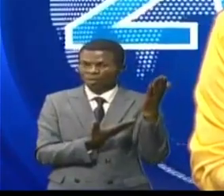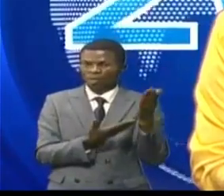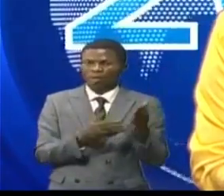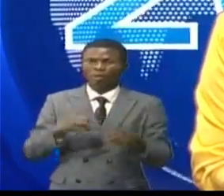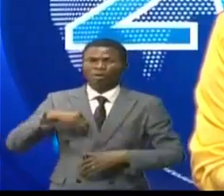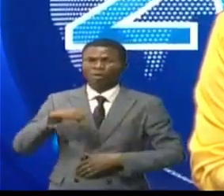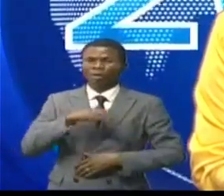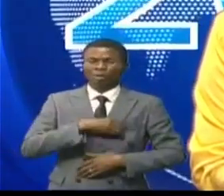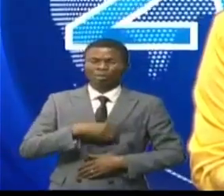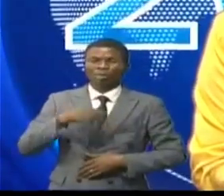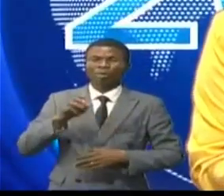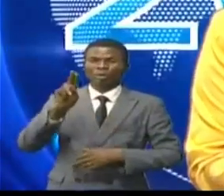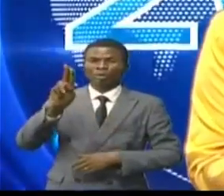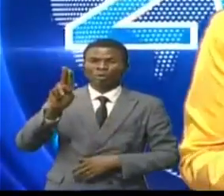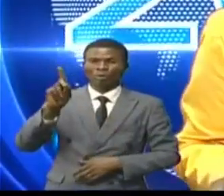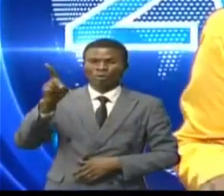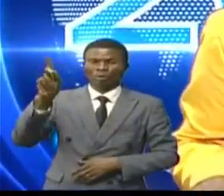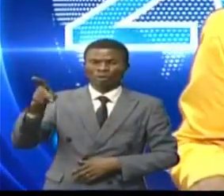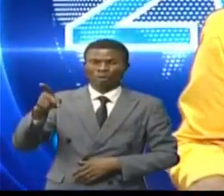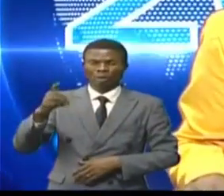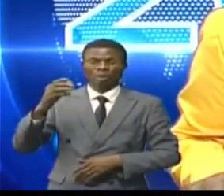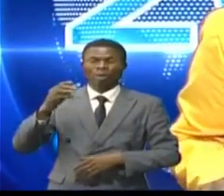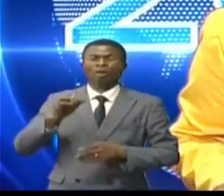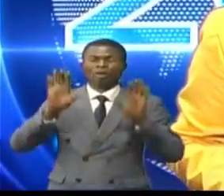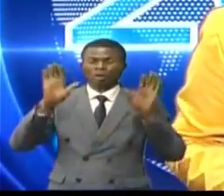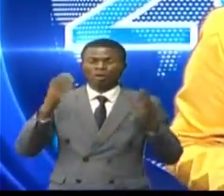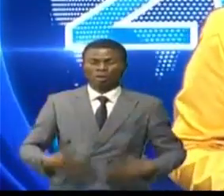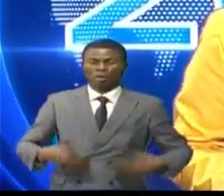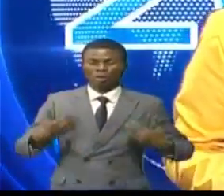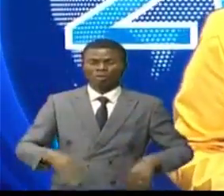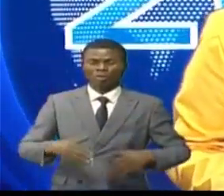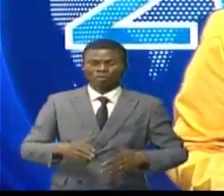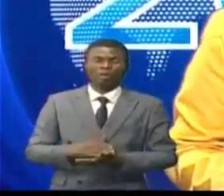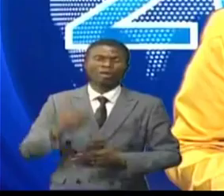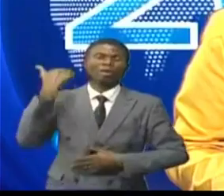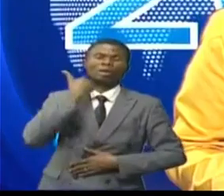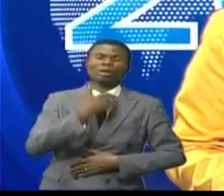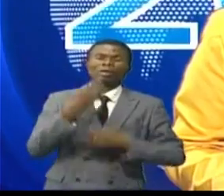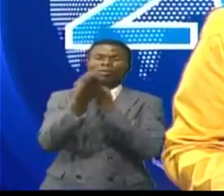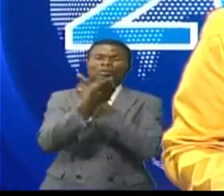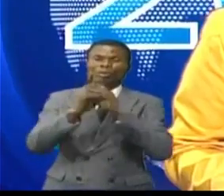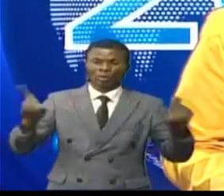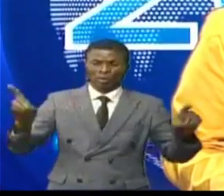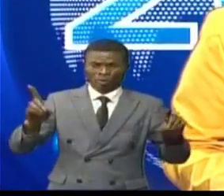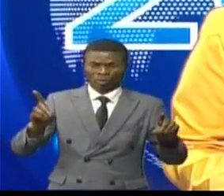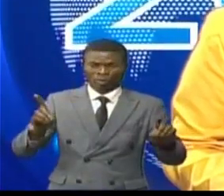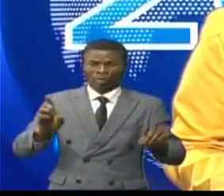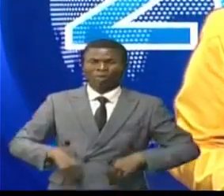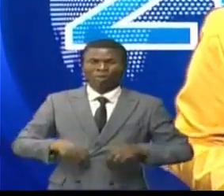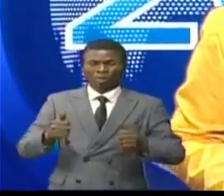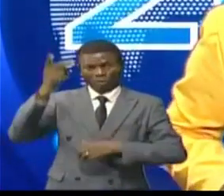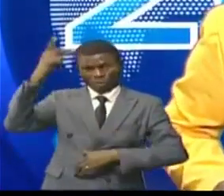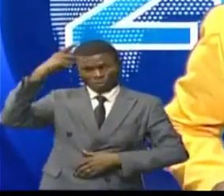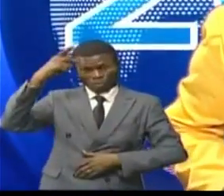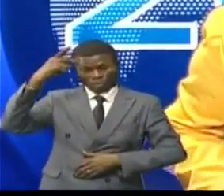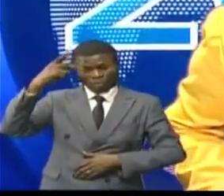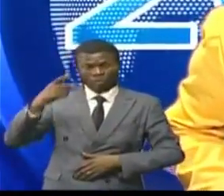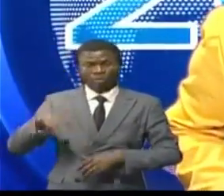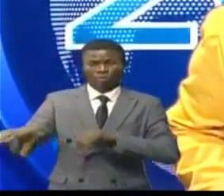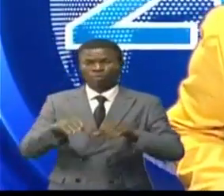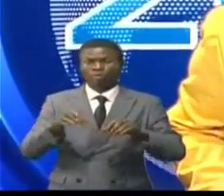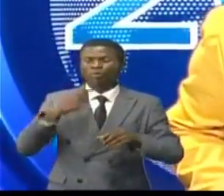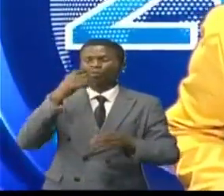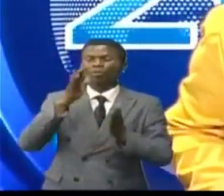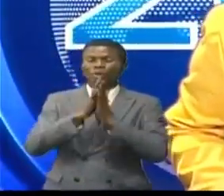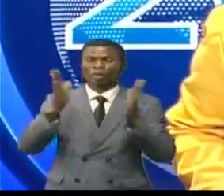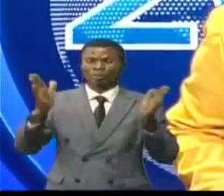cadres de l'UDPS commémorent leurs martyrs de la démocratie et qui ont perdu la vie durant leur lutte politique. Pour ce faire, une messe d'action de grâce a été